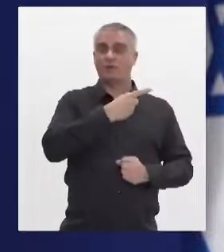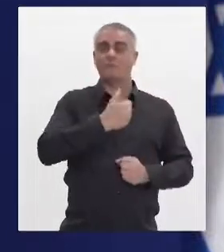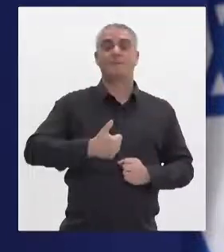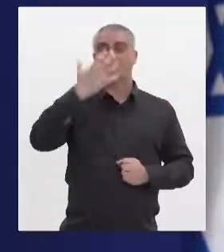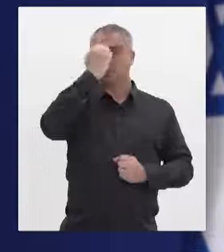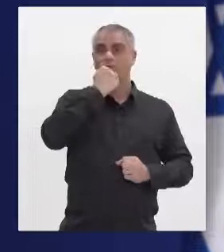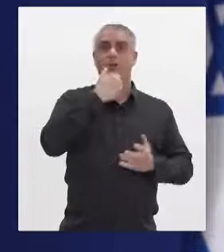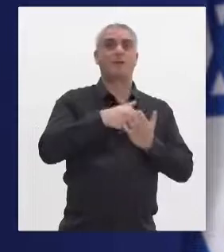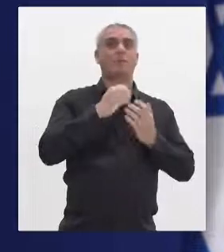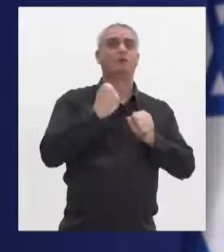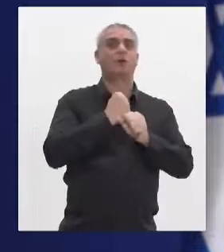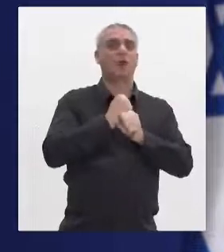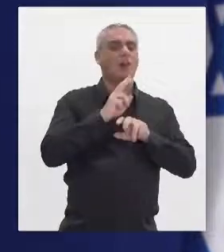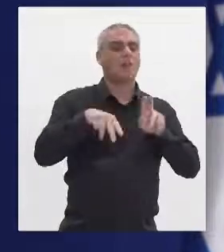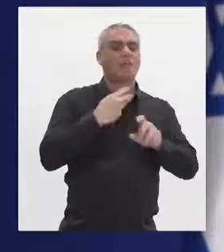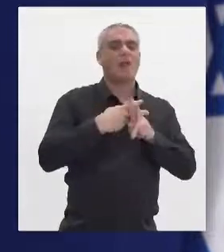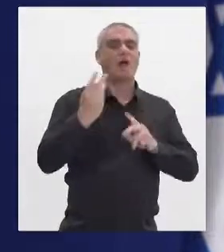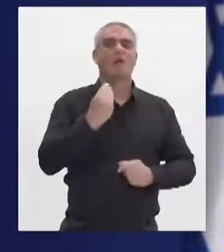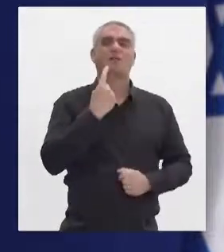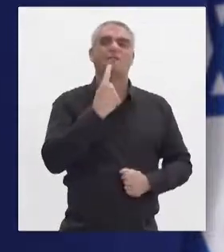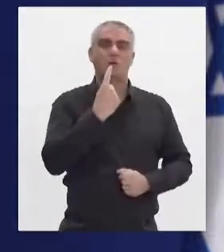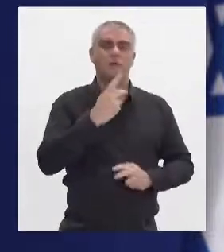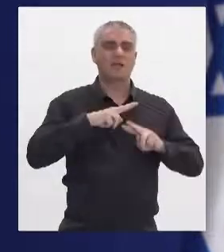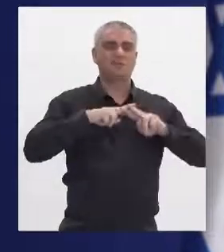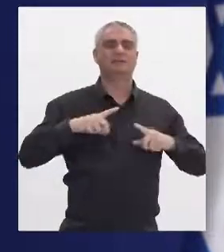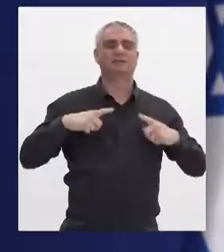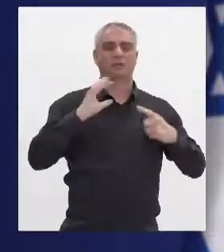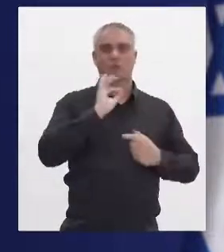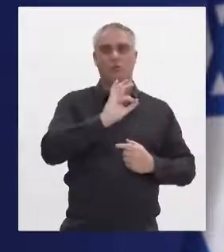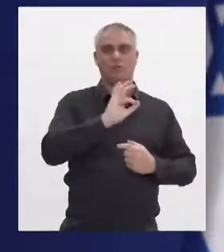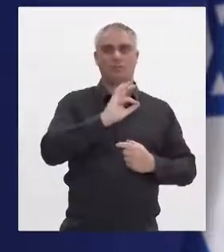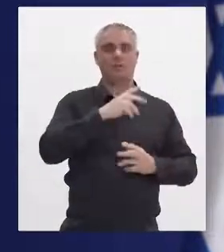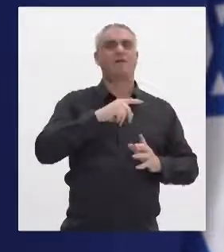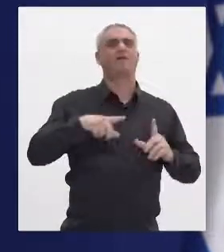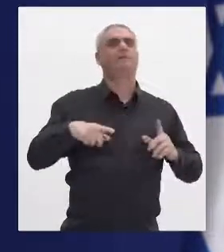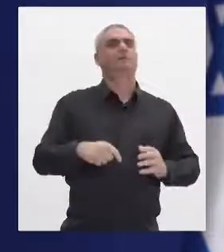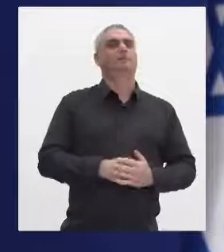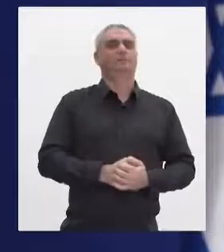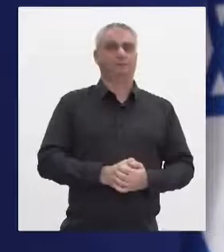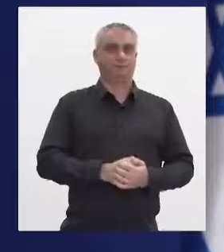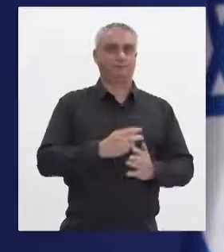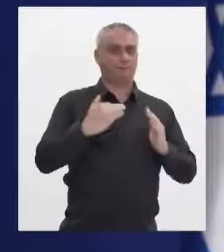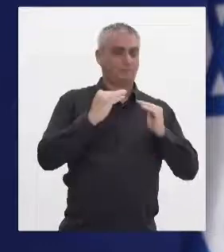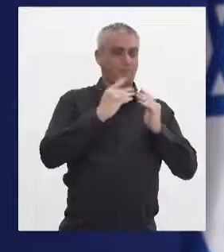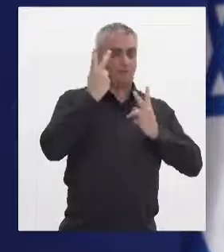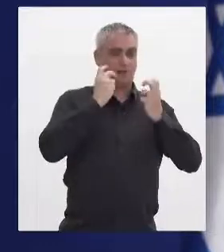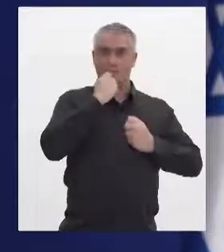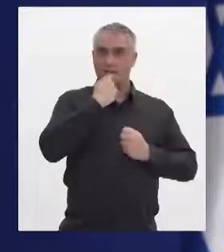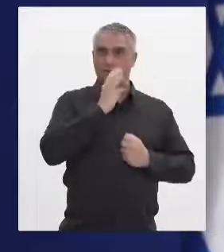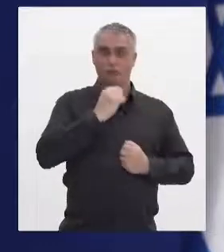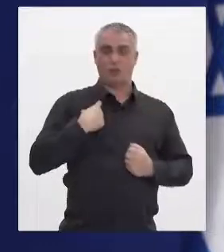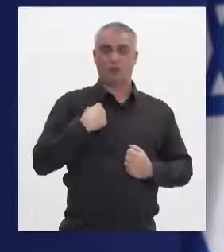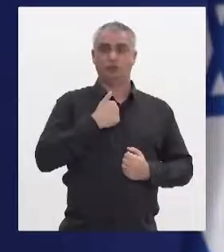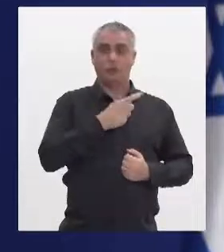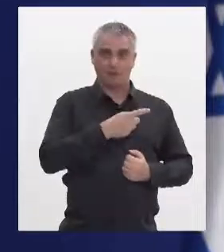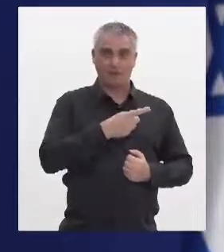ממשיכים לעסוק רק בדבר אחד שרידותם והתנאים שהם מקבלים לפי המודיעין של שירות הביטחון